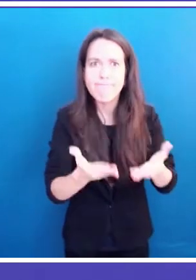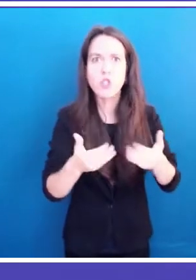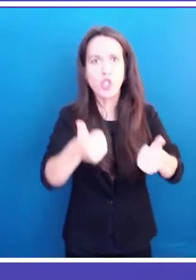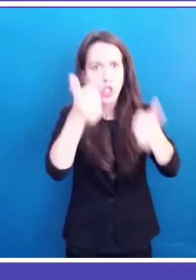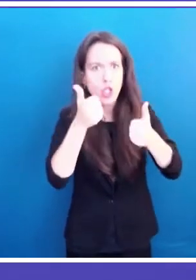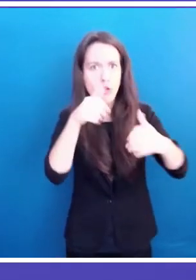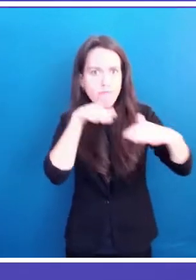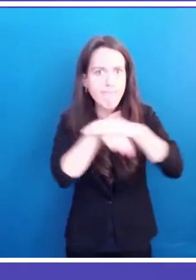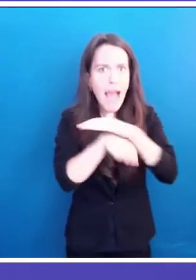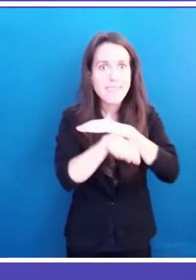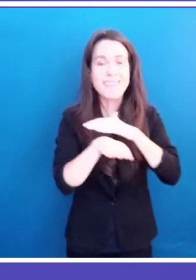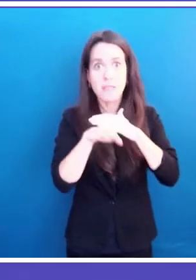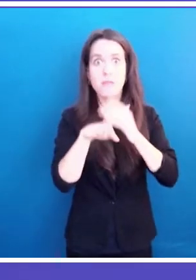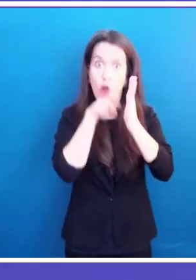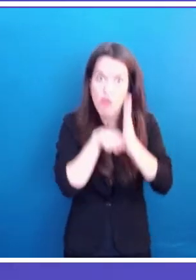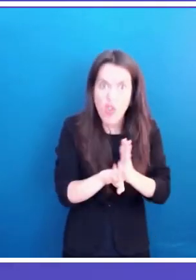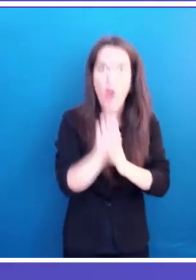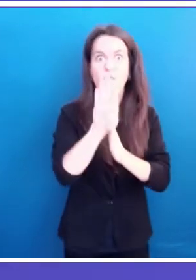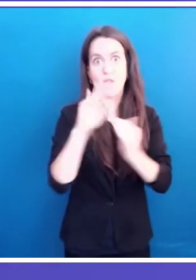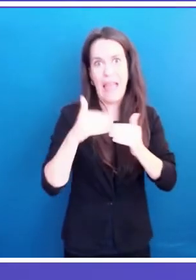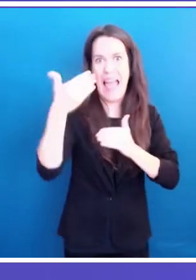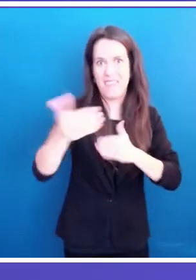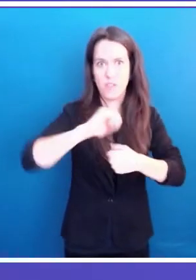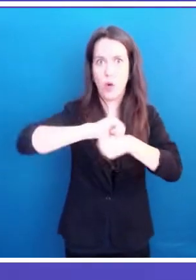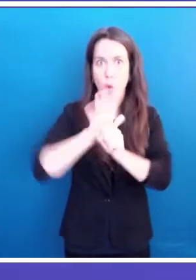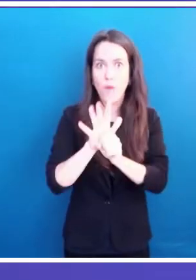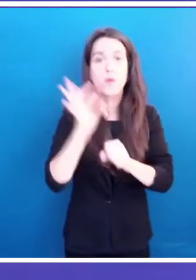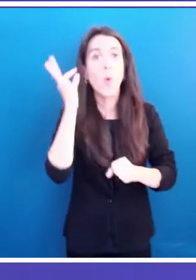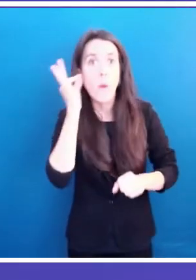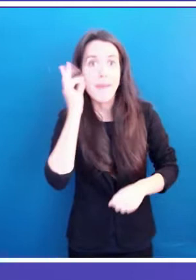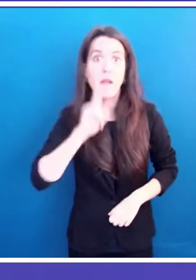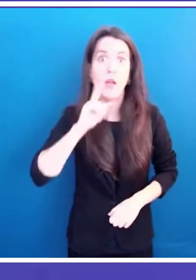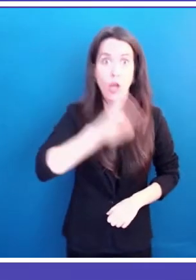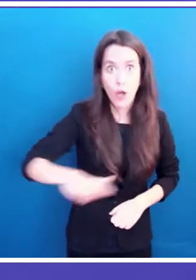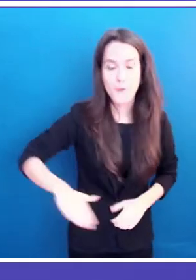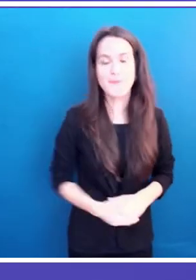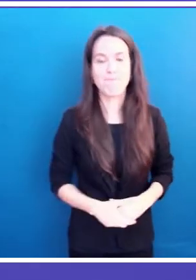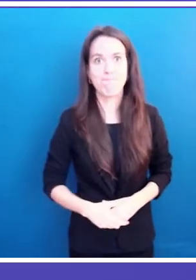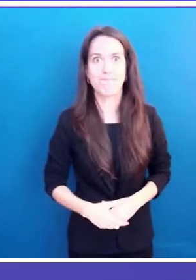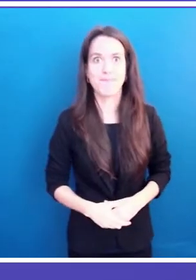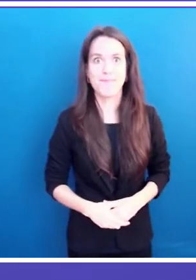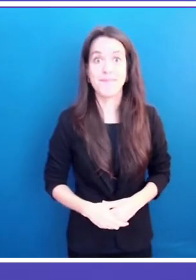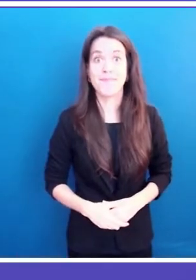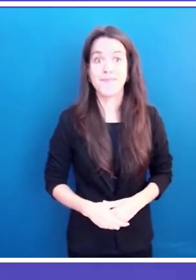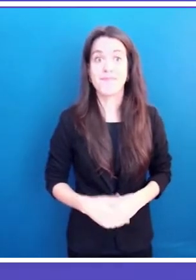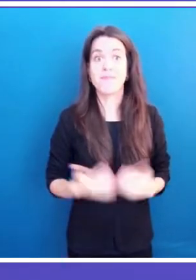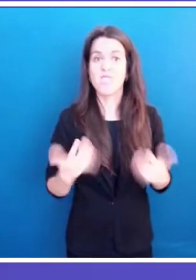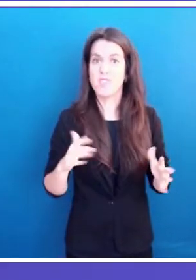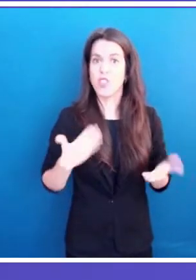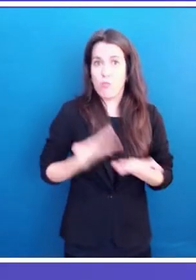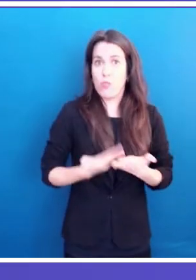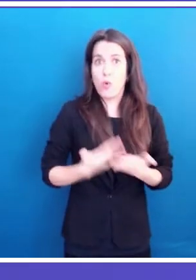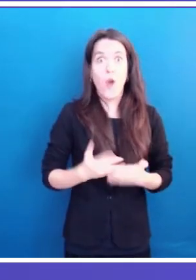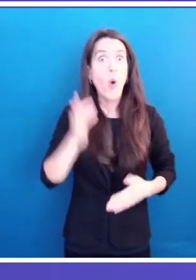تعتمدها من أجل الوصول إلى نتيجة ناجحة في مرحلة التعافي في أعقاب جائحة كورونا